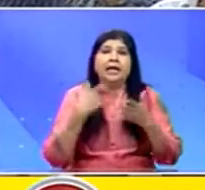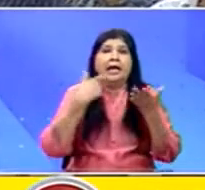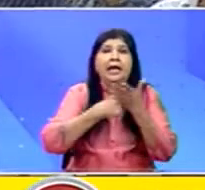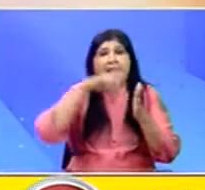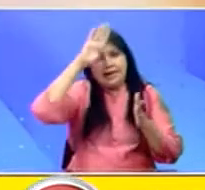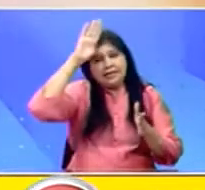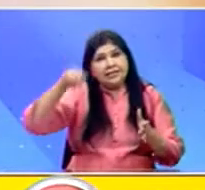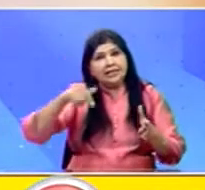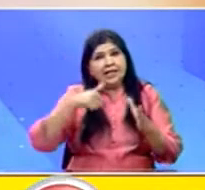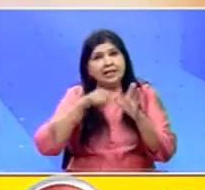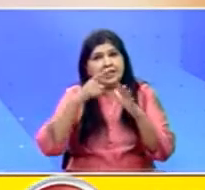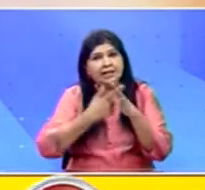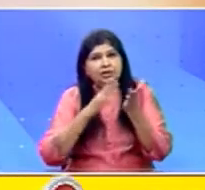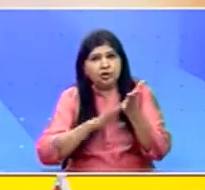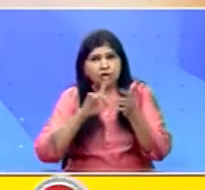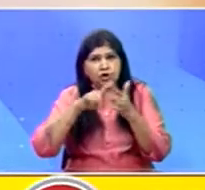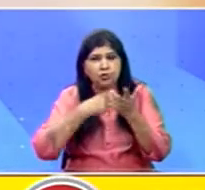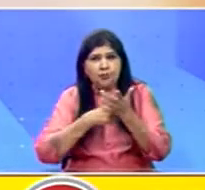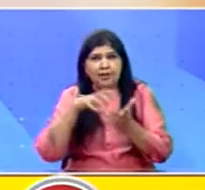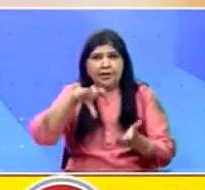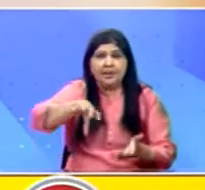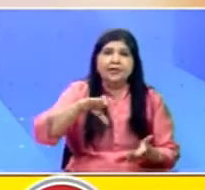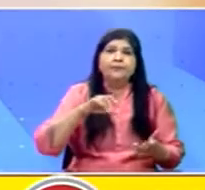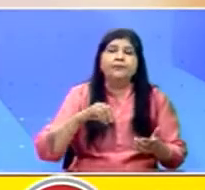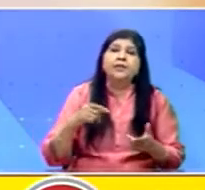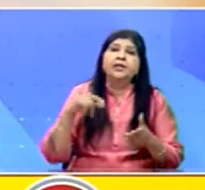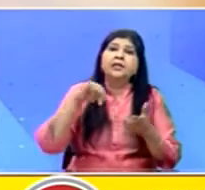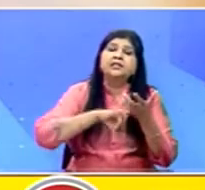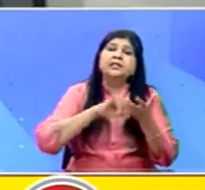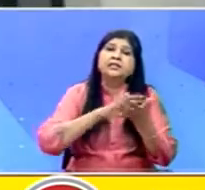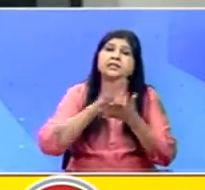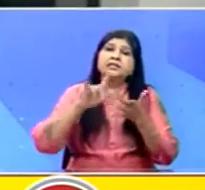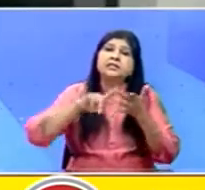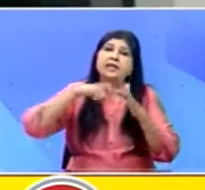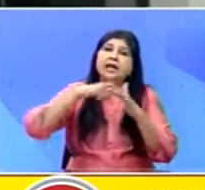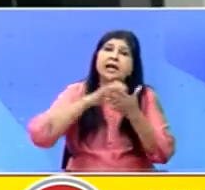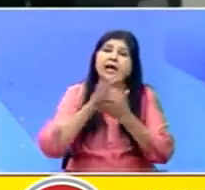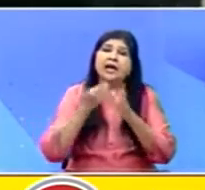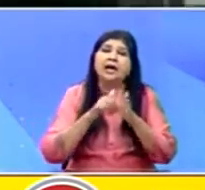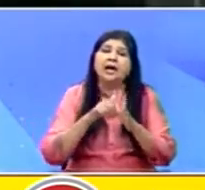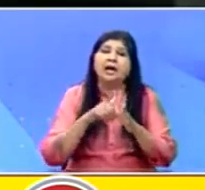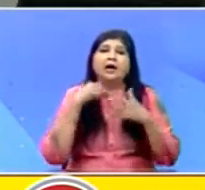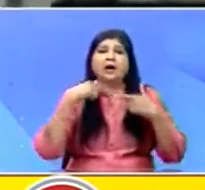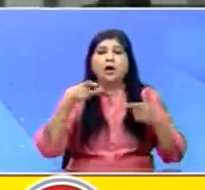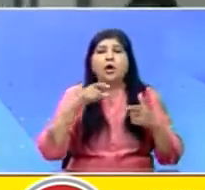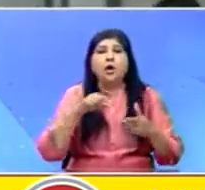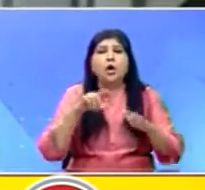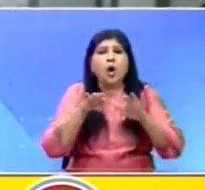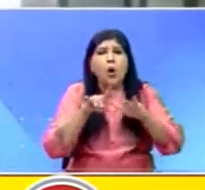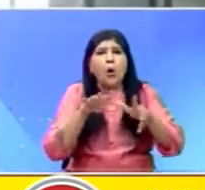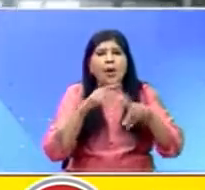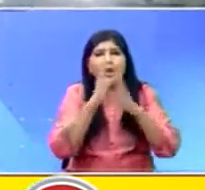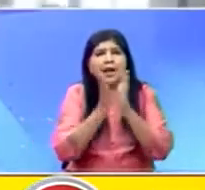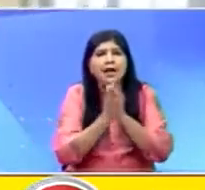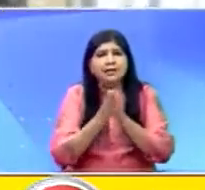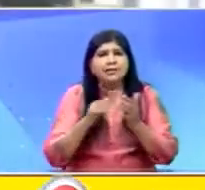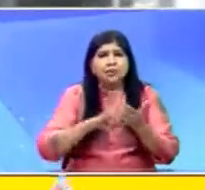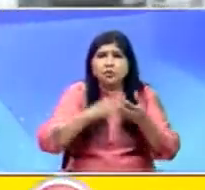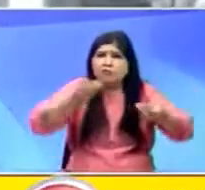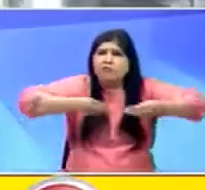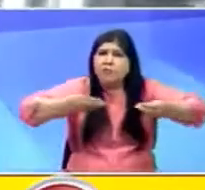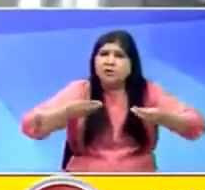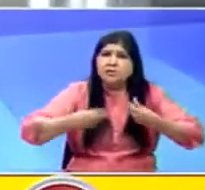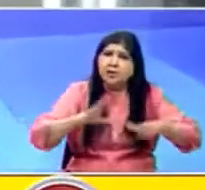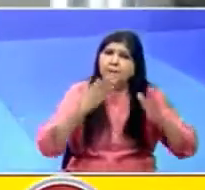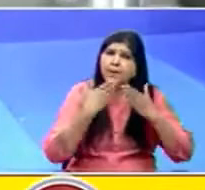के अजमेर जिले के सेठा सिंह रावत जी दर्जी ऑनलाइन ई स्टोर चलाते हैं। आप